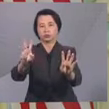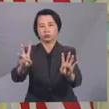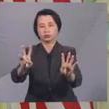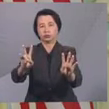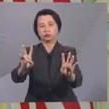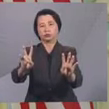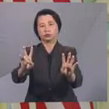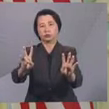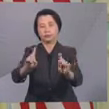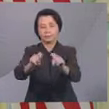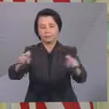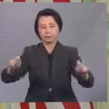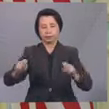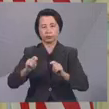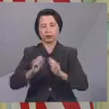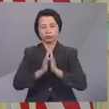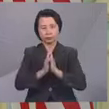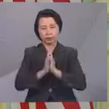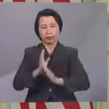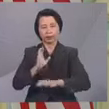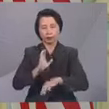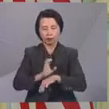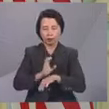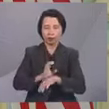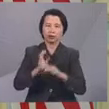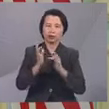4,257 tempat ibadah,